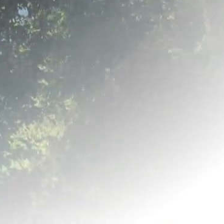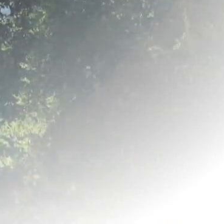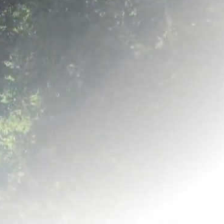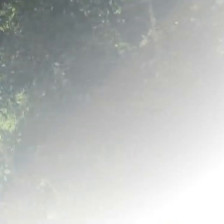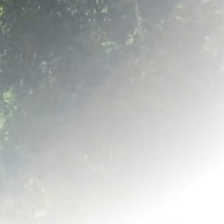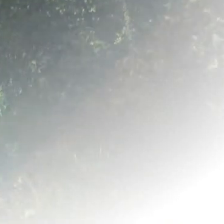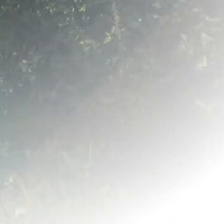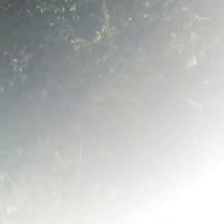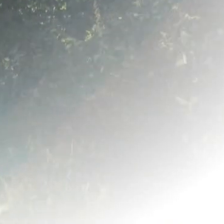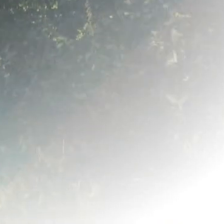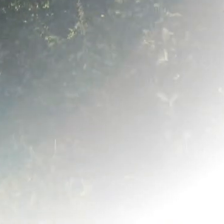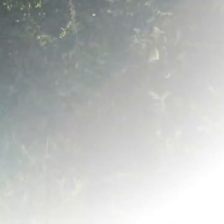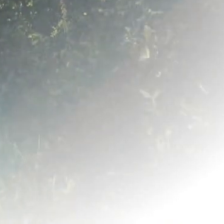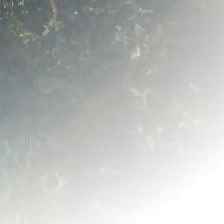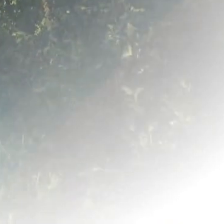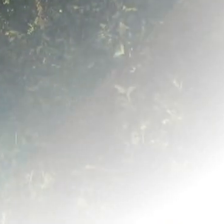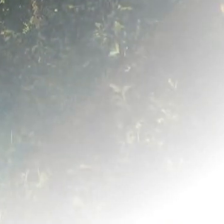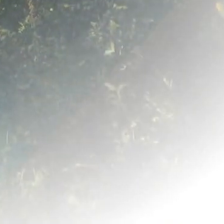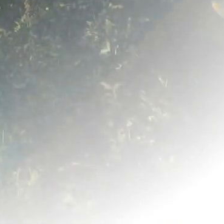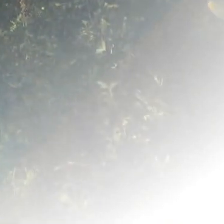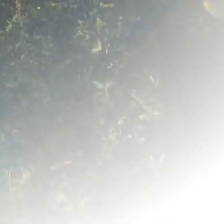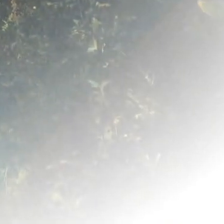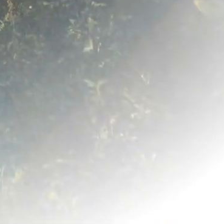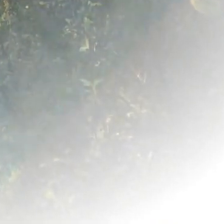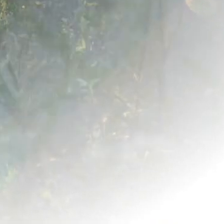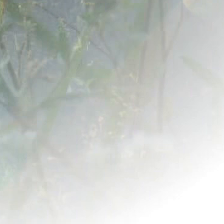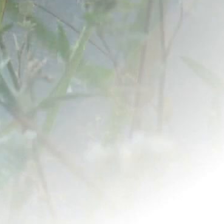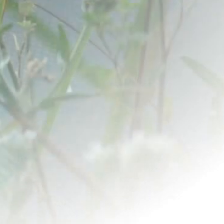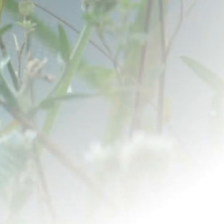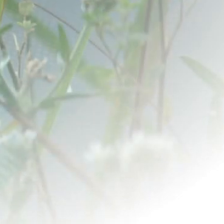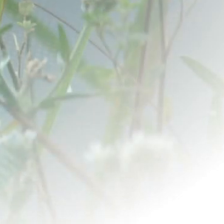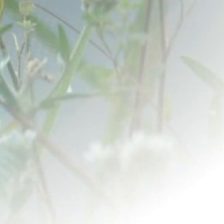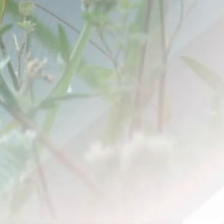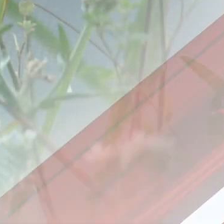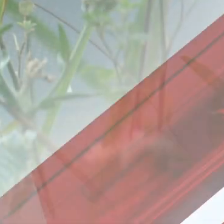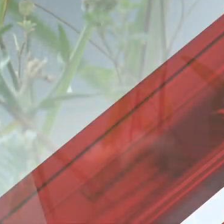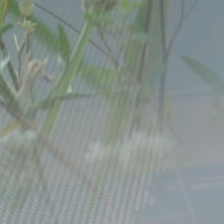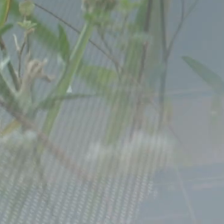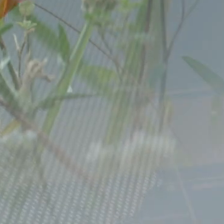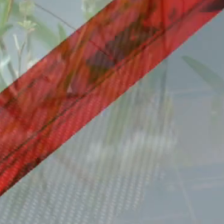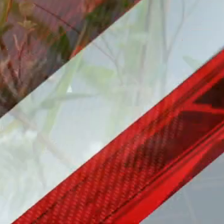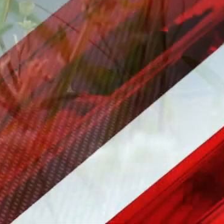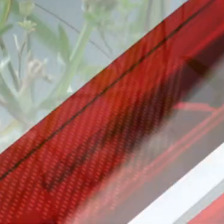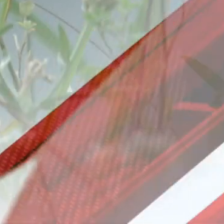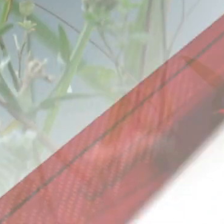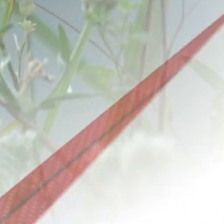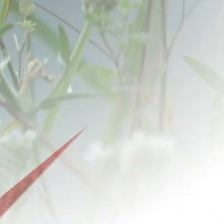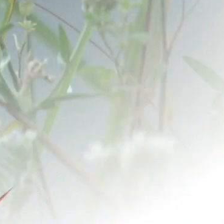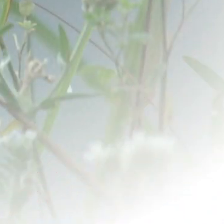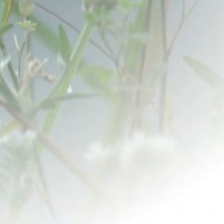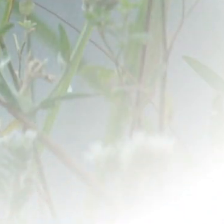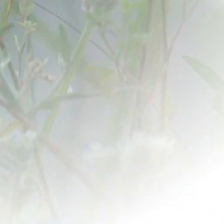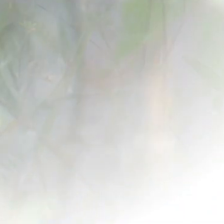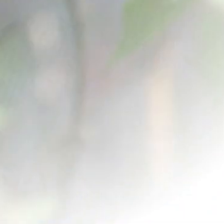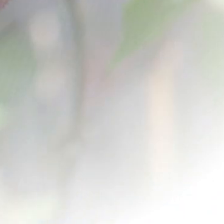У пятніцу 16 верасня па народным календары дабрародная. У некаторых раёнах Беларусі існаваў звычай у гэты